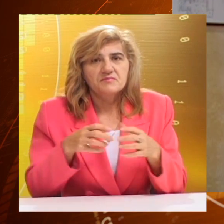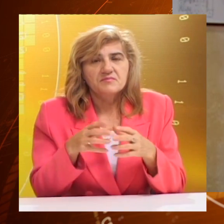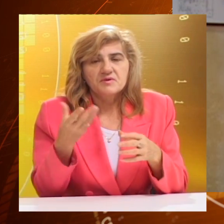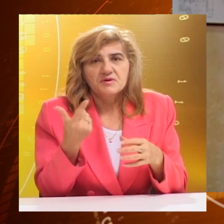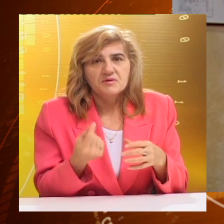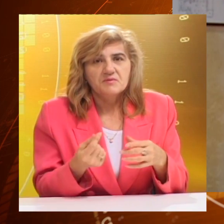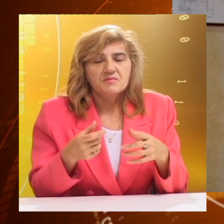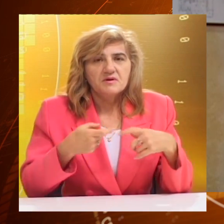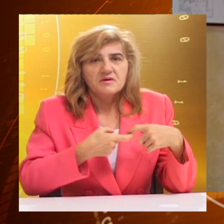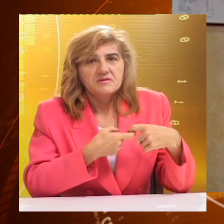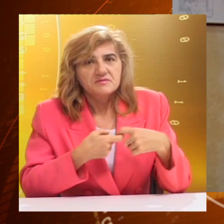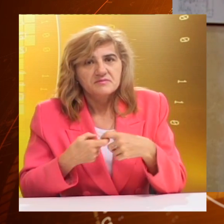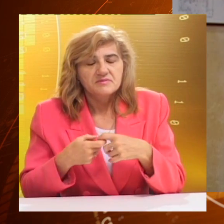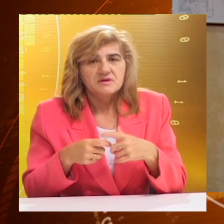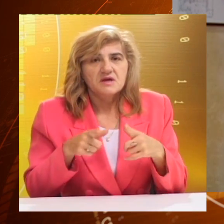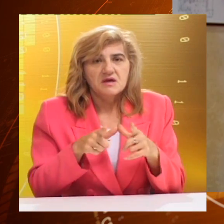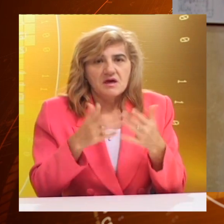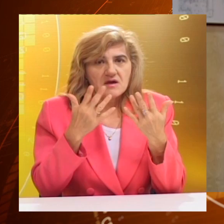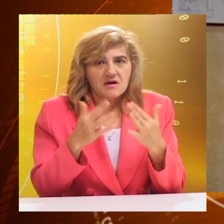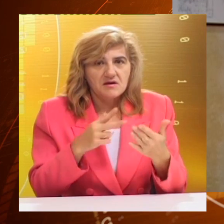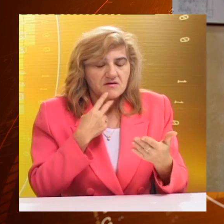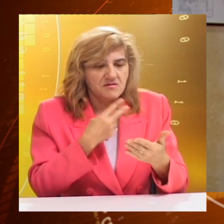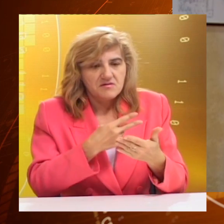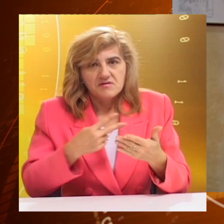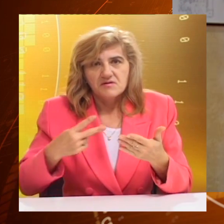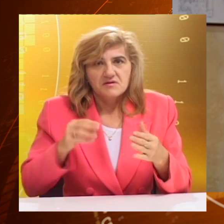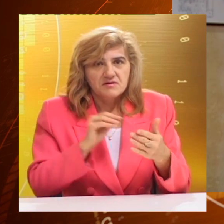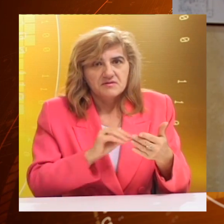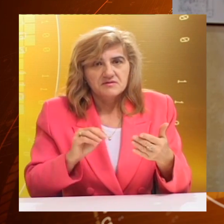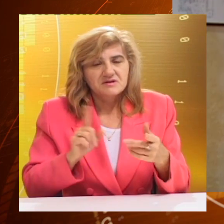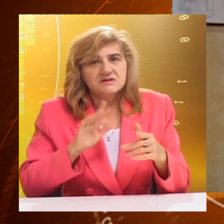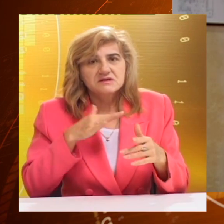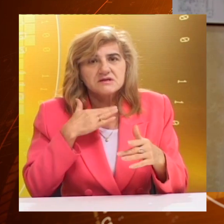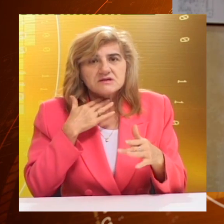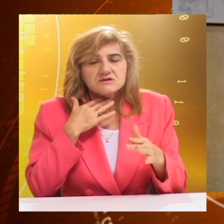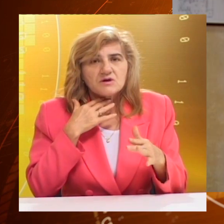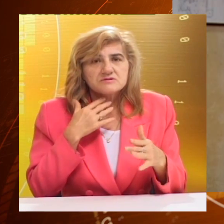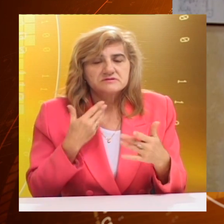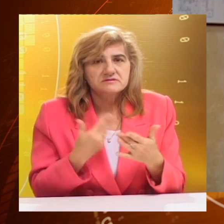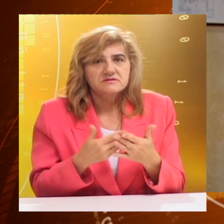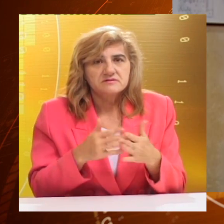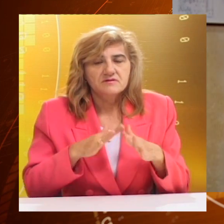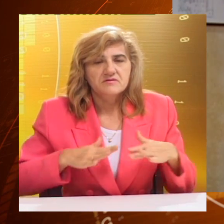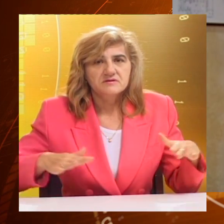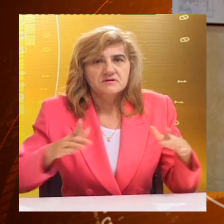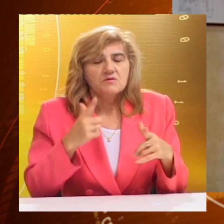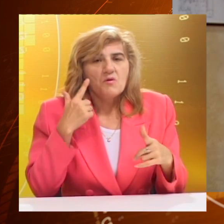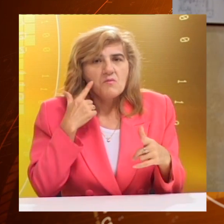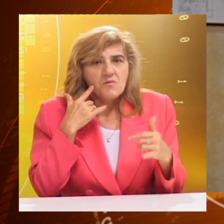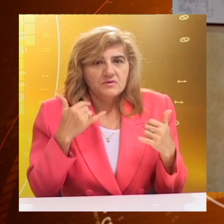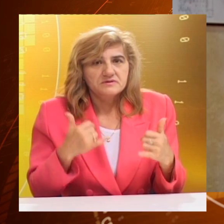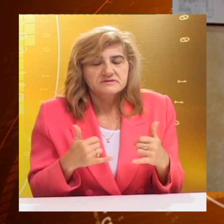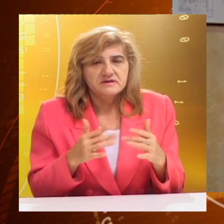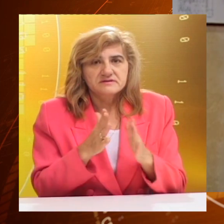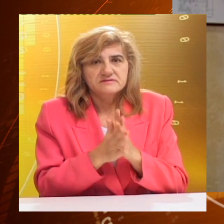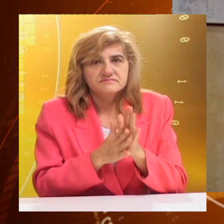izdvajanja. Računovodstveni posao je vrlo komplikovan, nije dovoljno obrađen u literaturi i mi ćemo pokušati da na